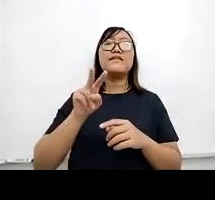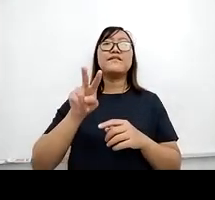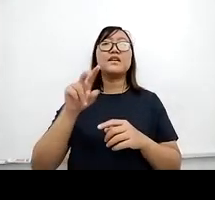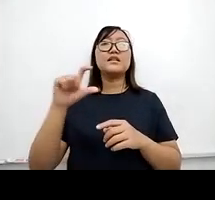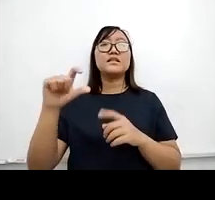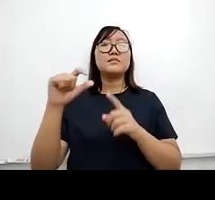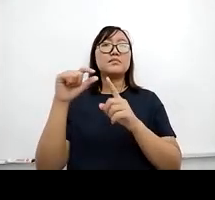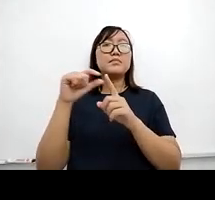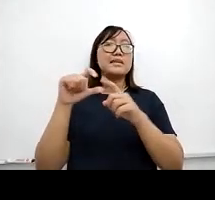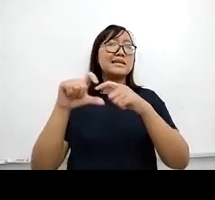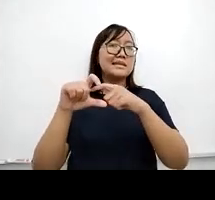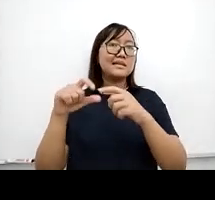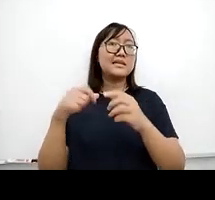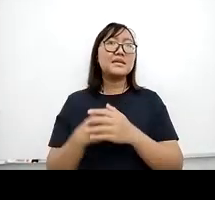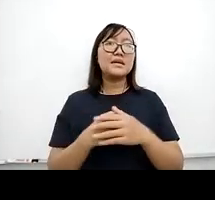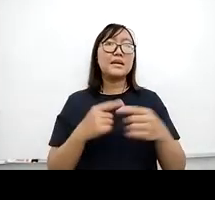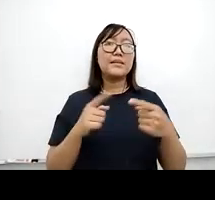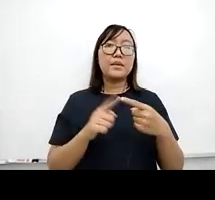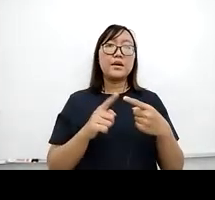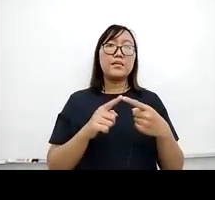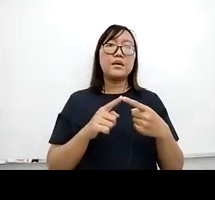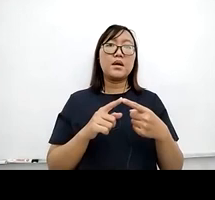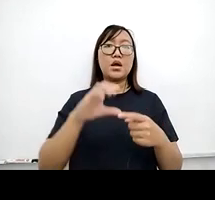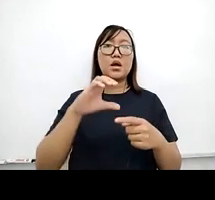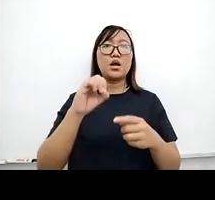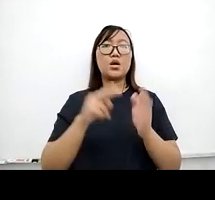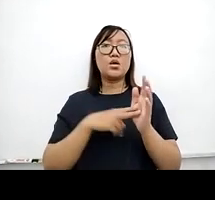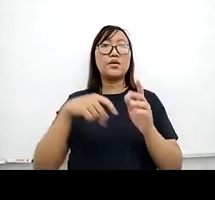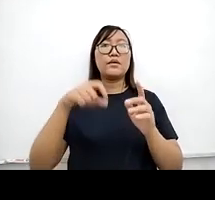convey ini kami bekerjasama dengan